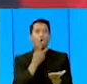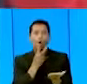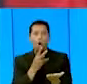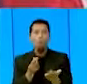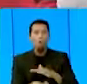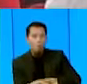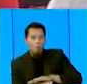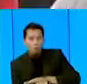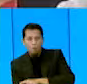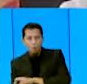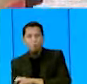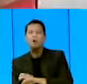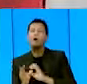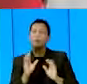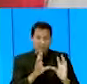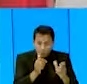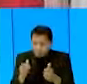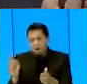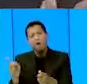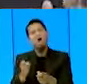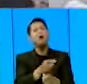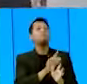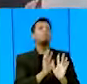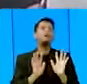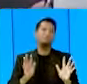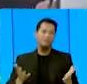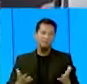gratifikasi. Tim Liputan iNews melaporkan.